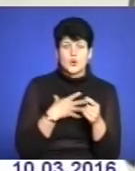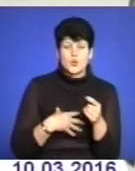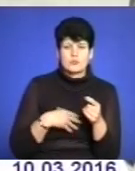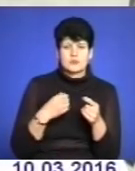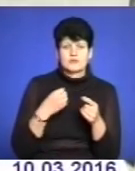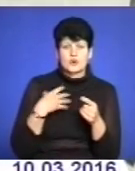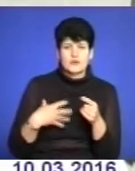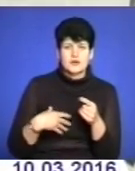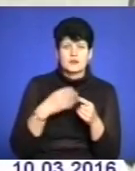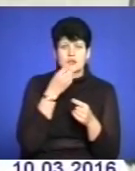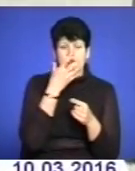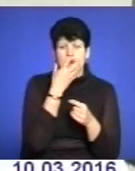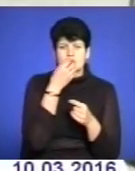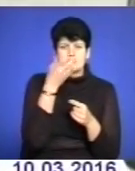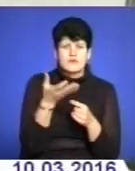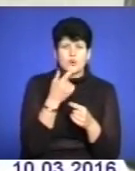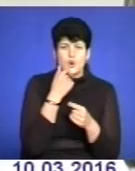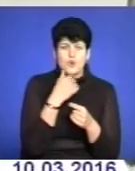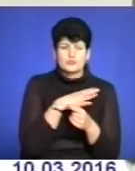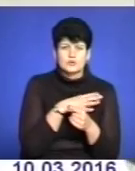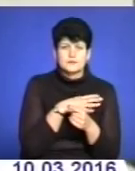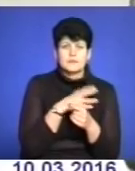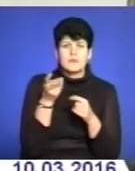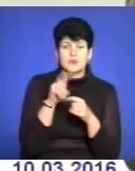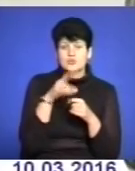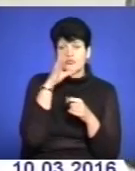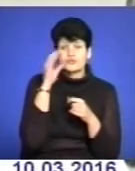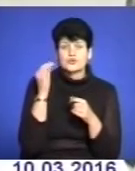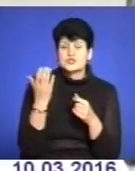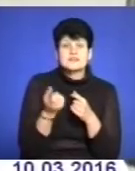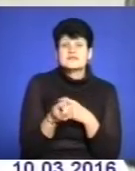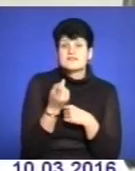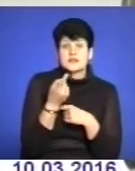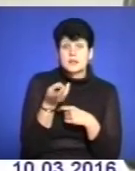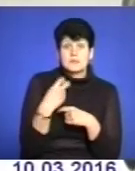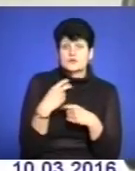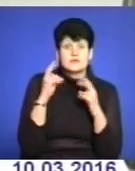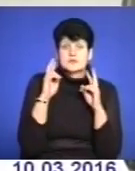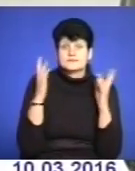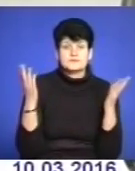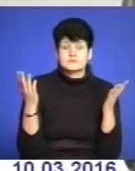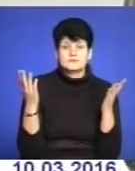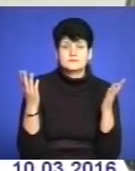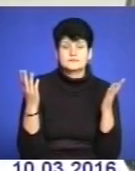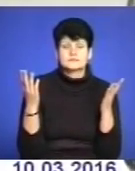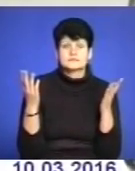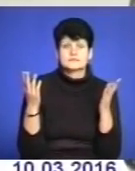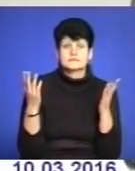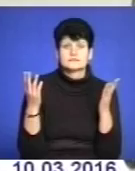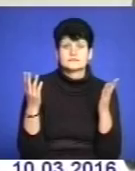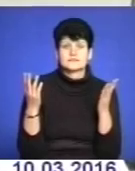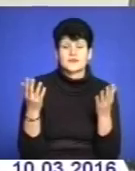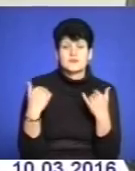кров, з пащі кров йшла. Прийшов вночі, не знаю, звідки він прийшов, ну прийшов звідкись. Дався до